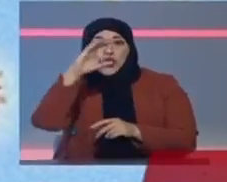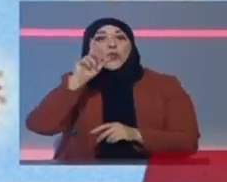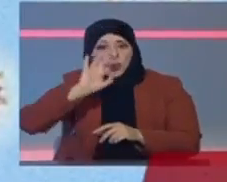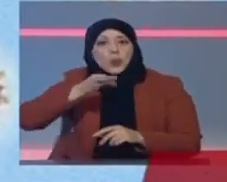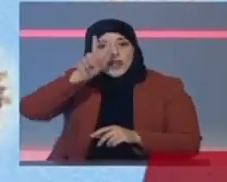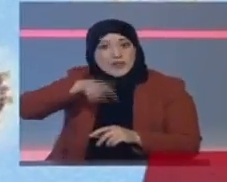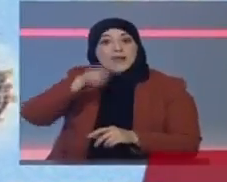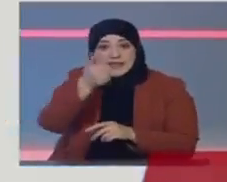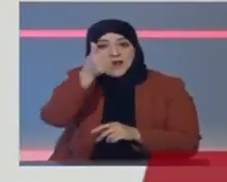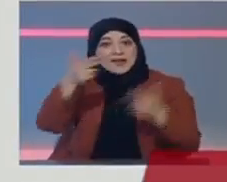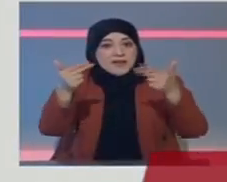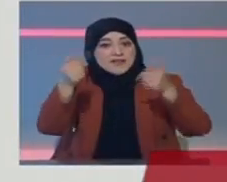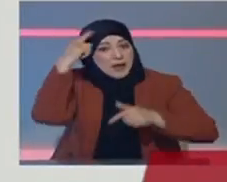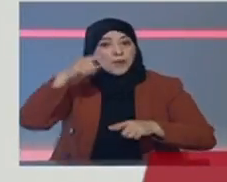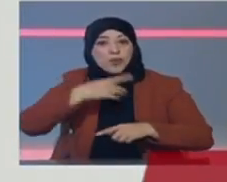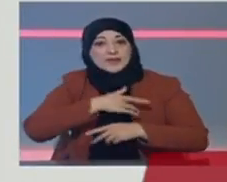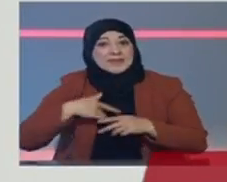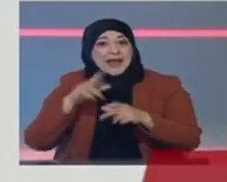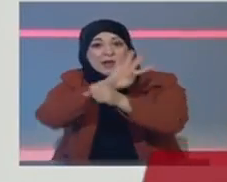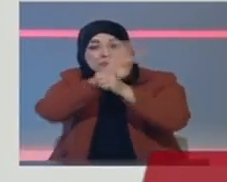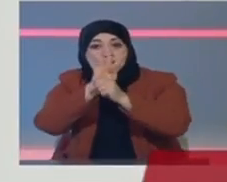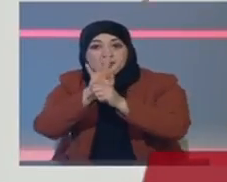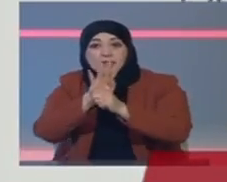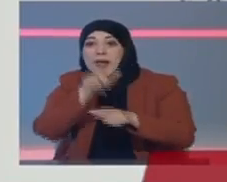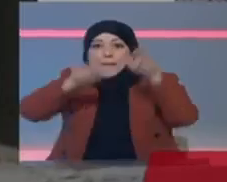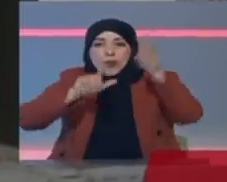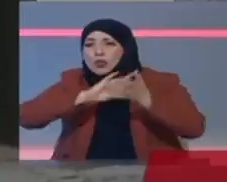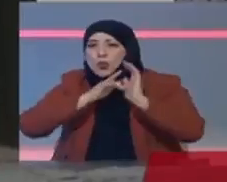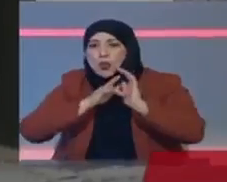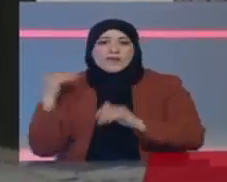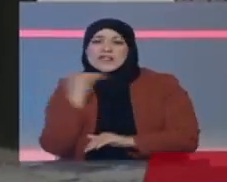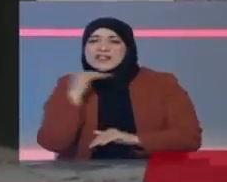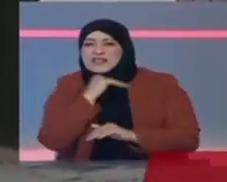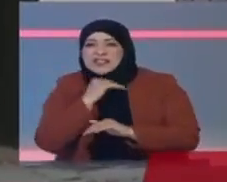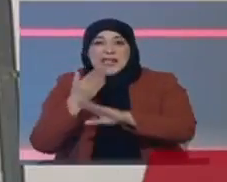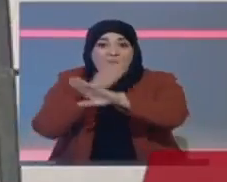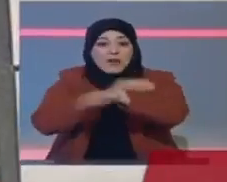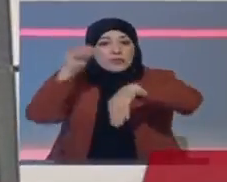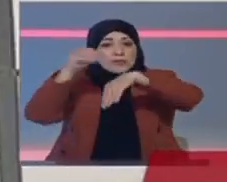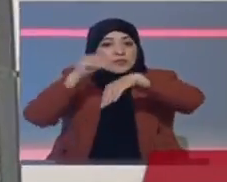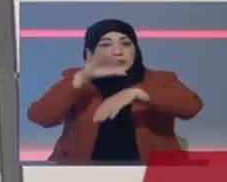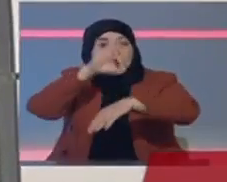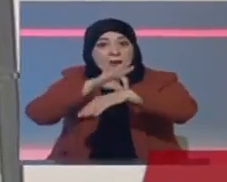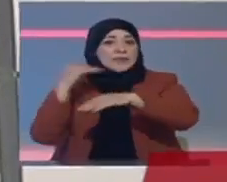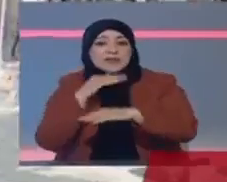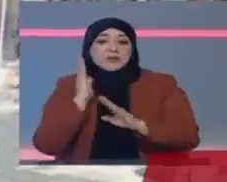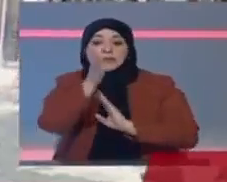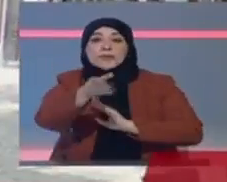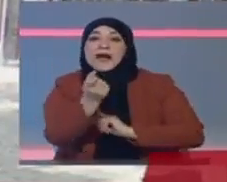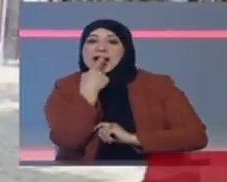في معالجه وباء قرنا تتسارع اثرها المواطن دون الرجوع الى الطبيب لاقتنائه من